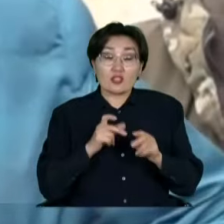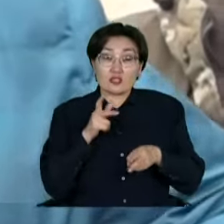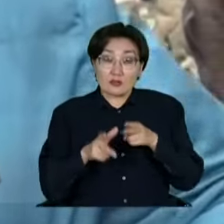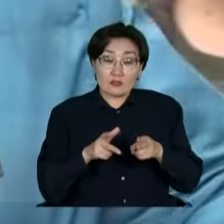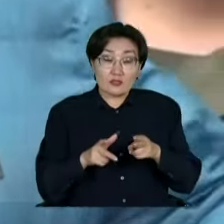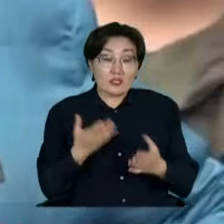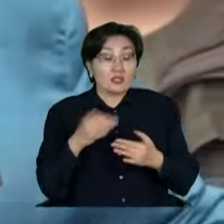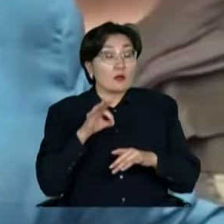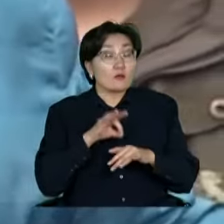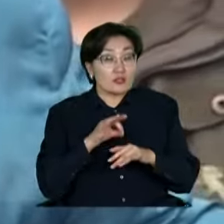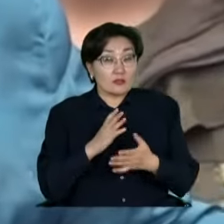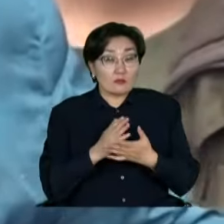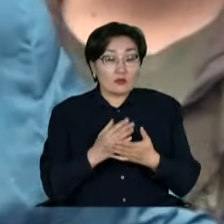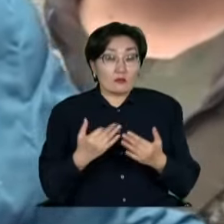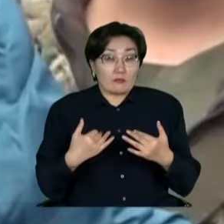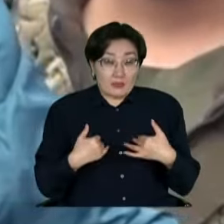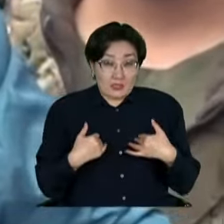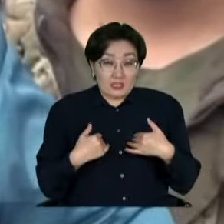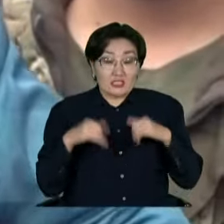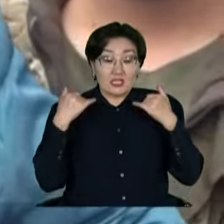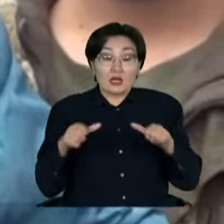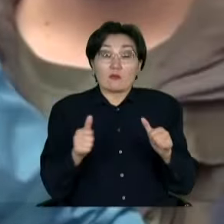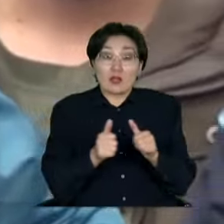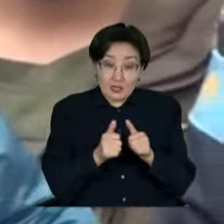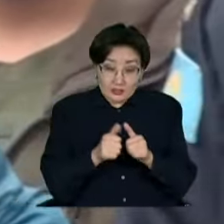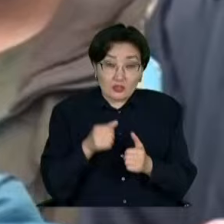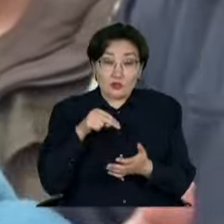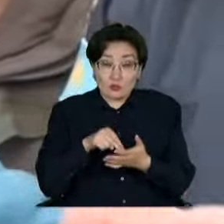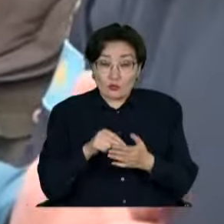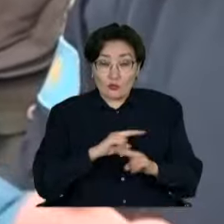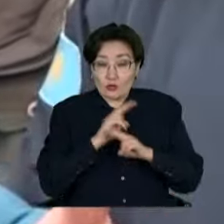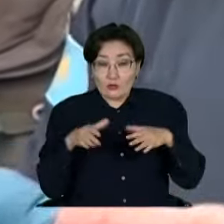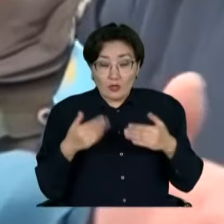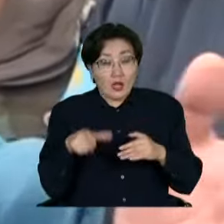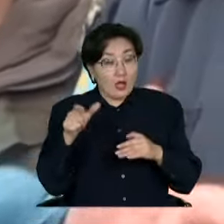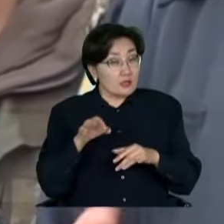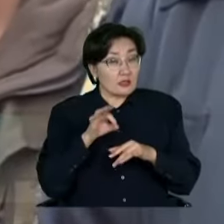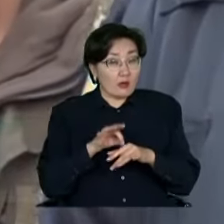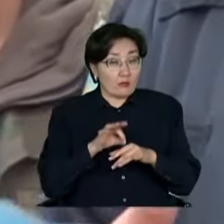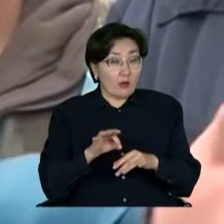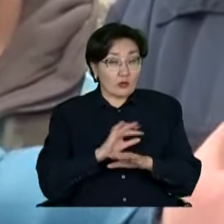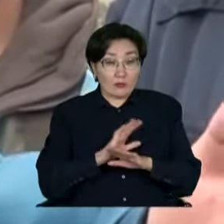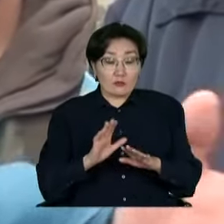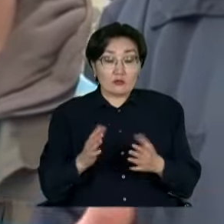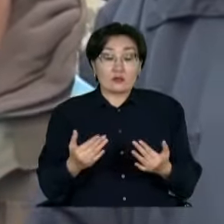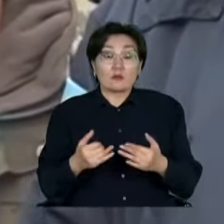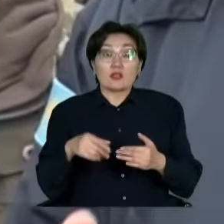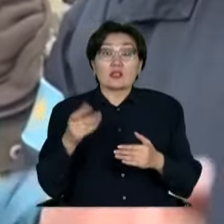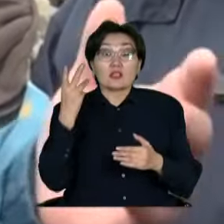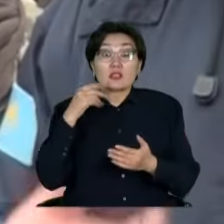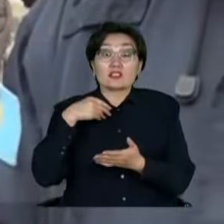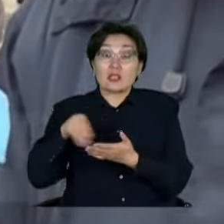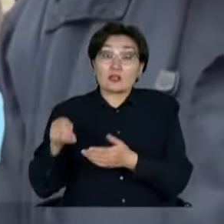болса, менің соңғасында тұрамын, өлмей ме? Адам ауырмай ма одан? Аняқтан енді справка, енді олар мысалы сатып алып